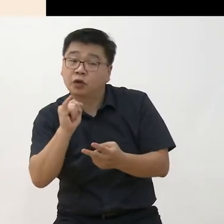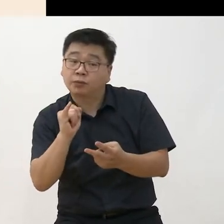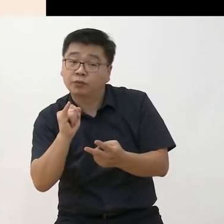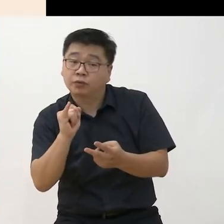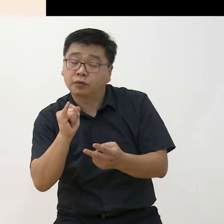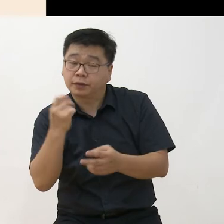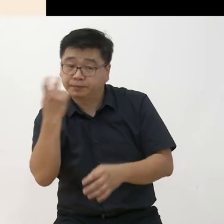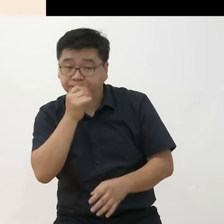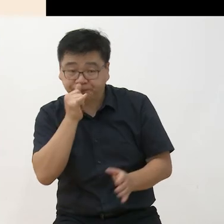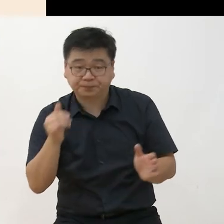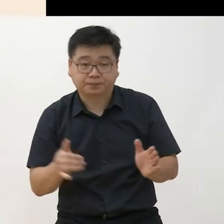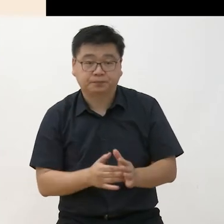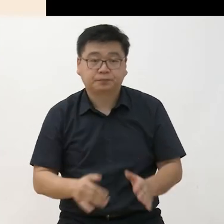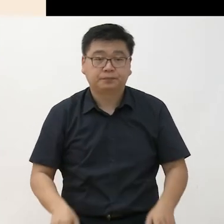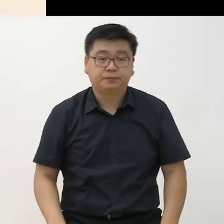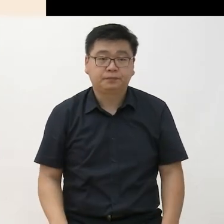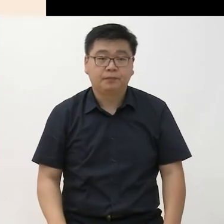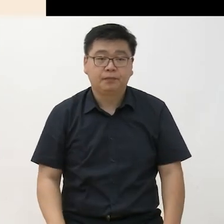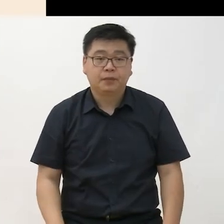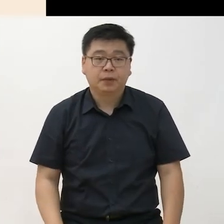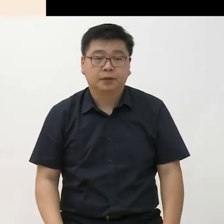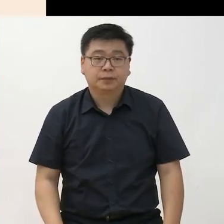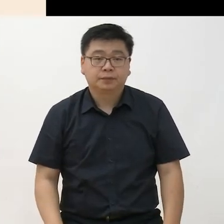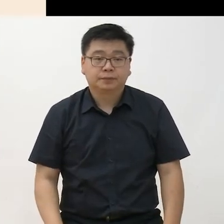심의로 진행할 예정입니다.